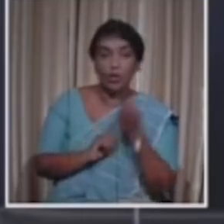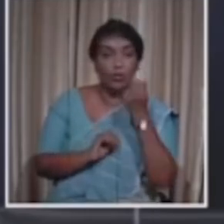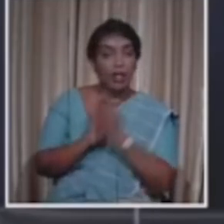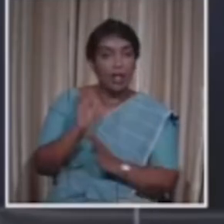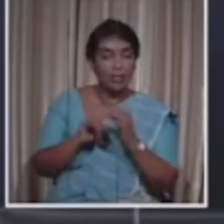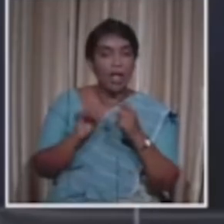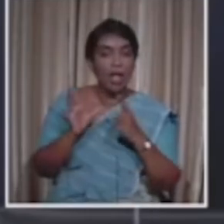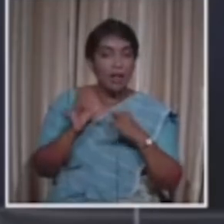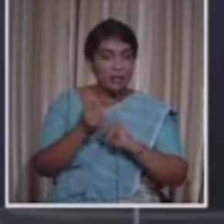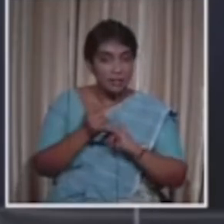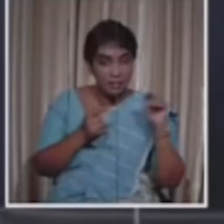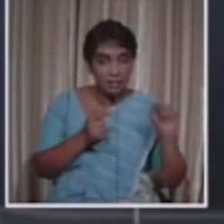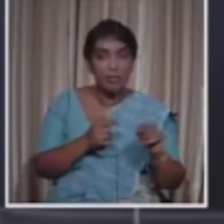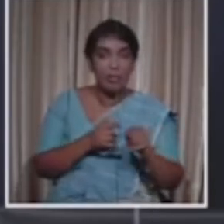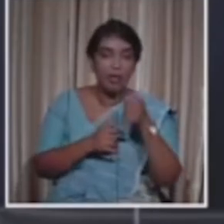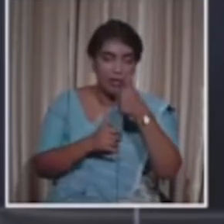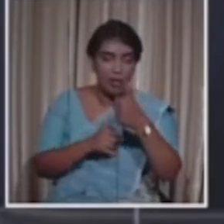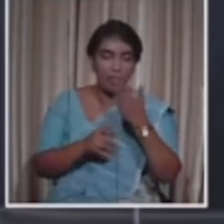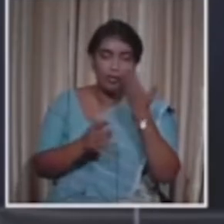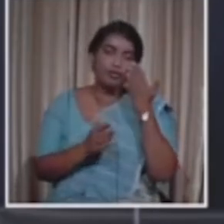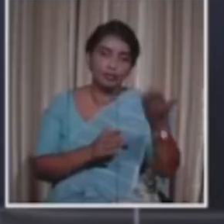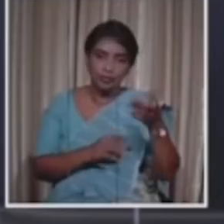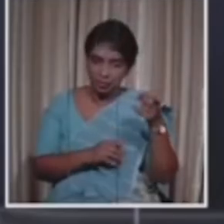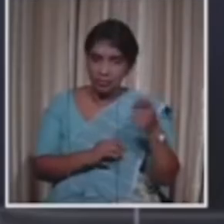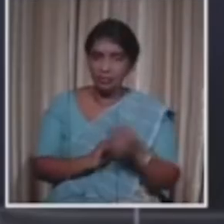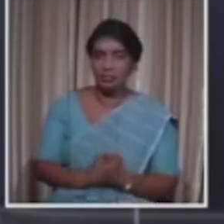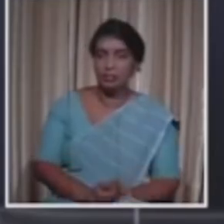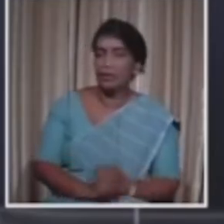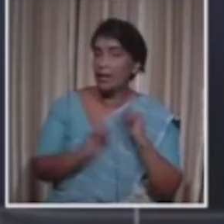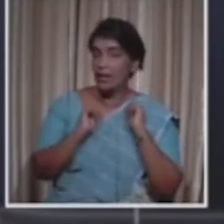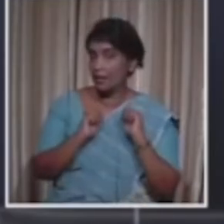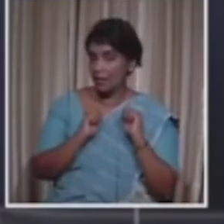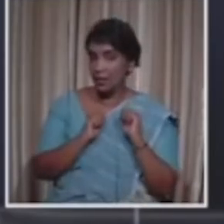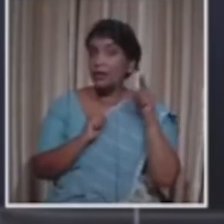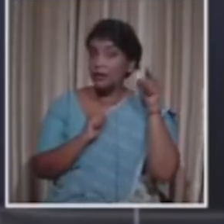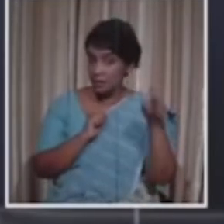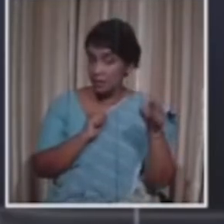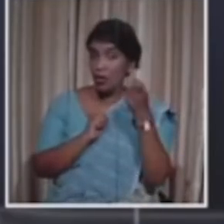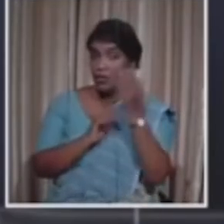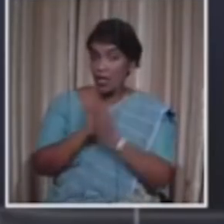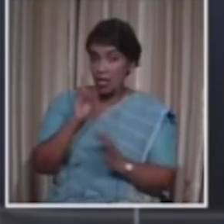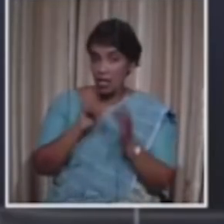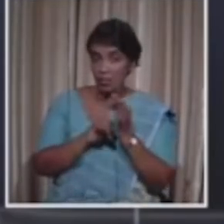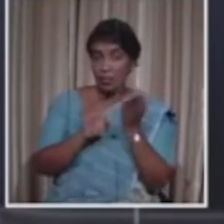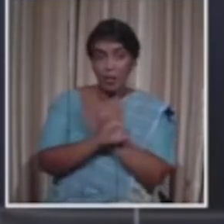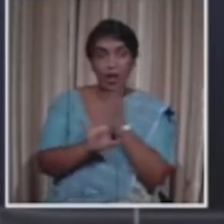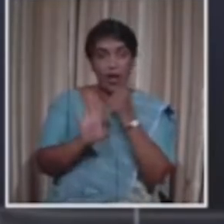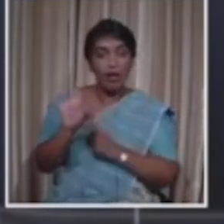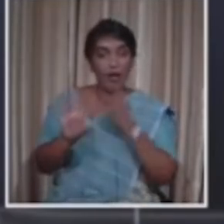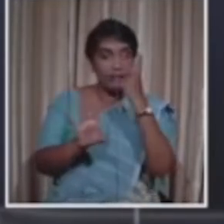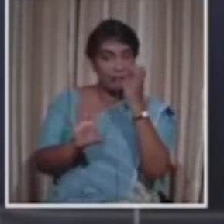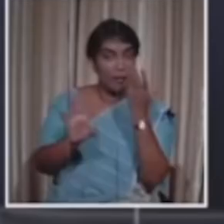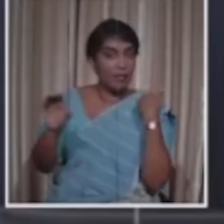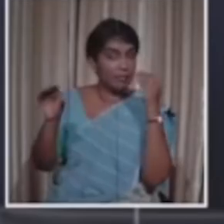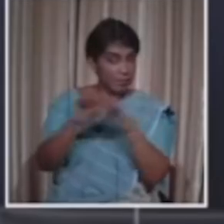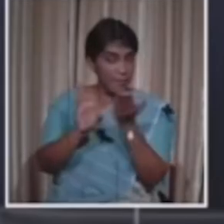අලි ශබ්රි මැතිතුමාම ඒකට හොඳ නිදා ආදර්ශයක් වෙනවා මොකද එතුමා මුදල් නැමැති හැට මීට අවුරුදු දෙකහමාරකට කලින් පත් වුණා